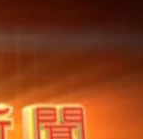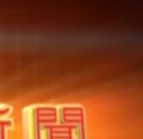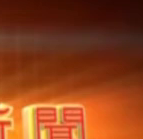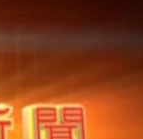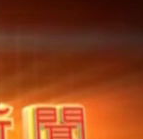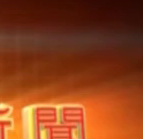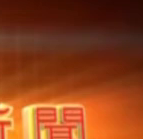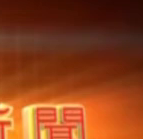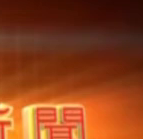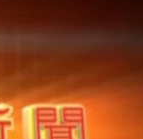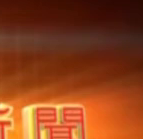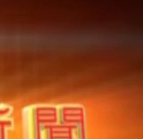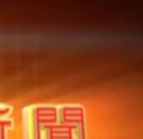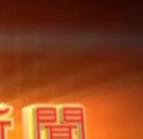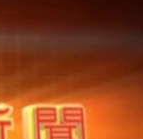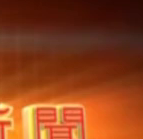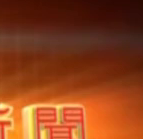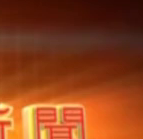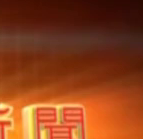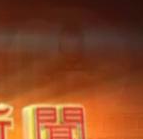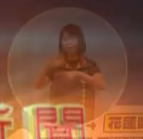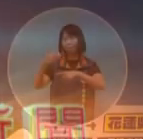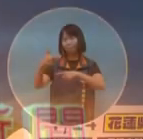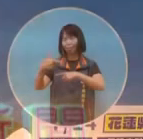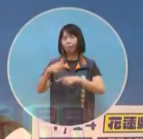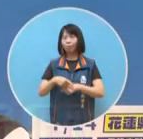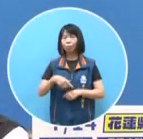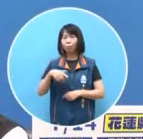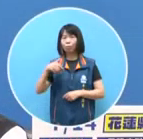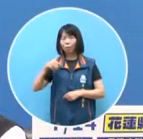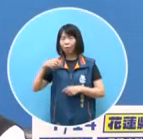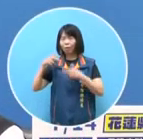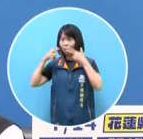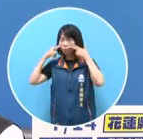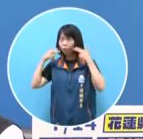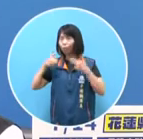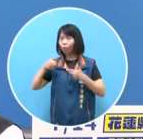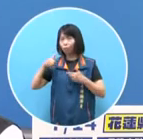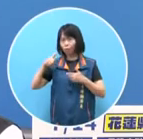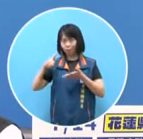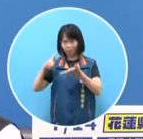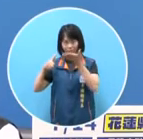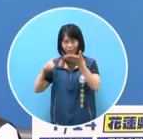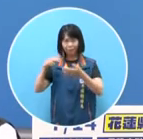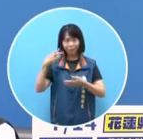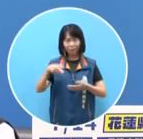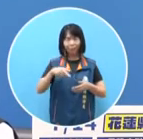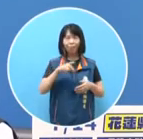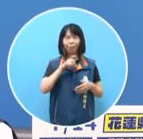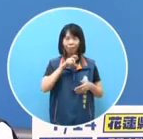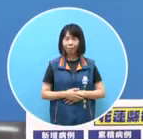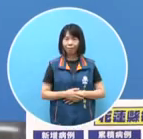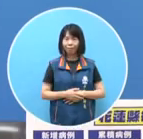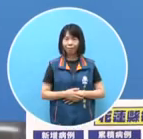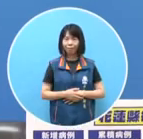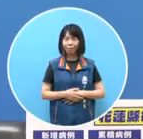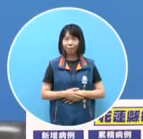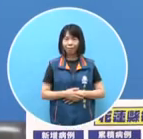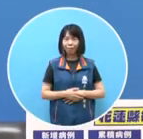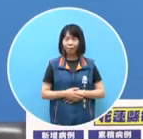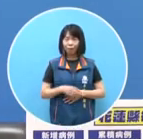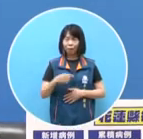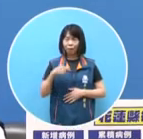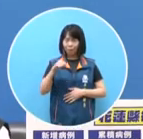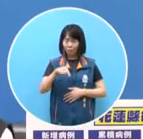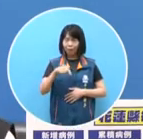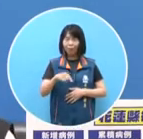你好，欢迎收看7月14号的大花莲地方新闻，我是萧佳慧。微解封的第二天，地震摇不熄民众接种莫德纳疫苗